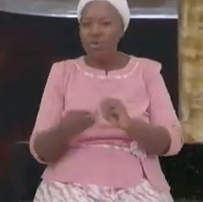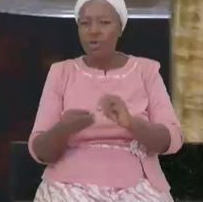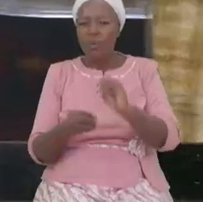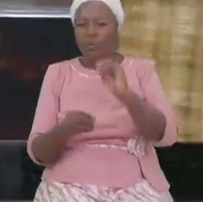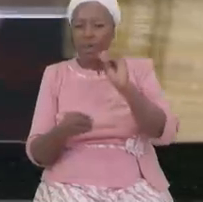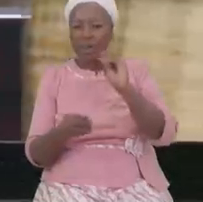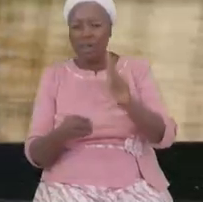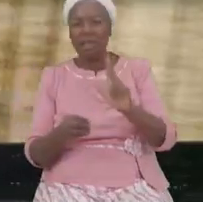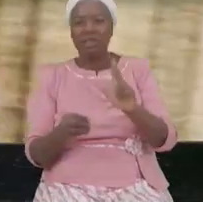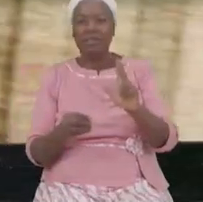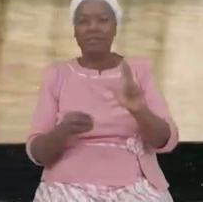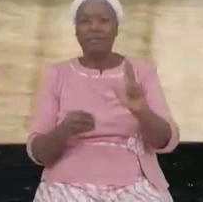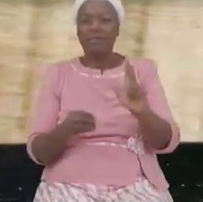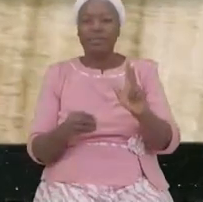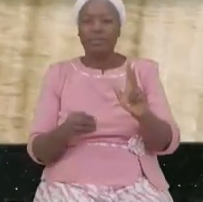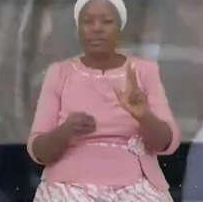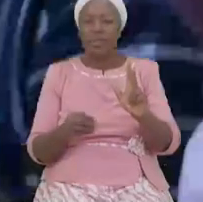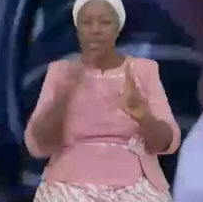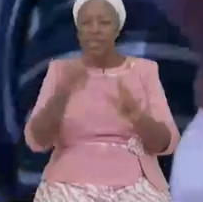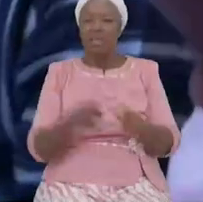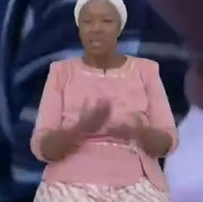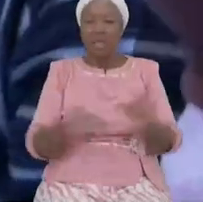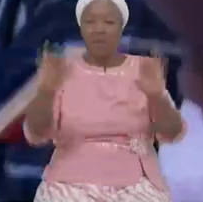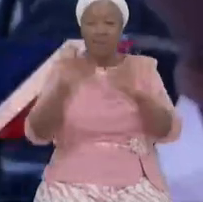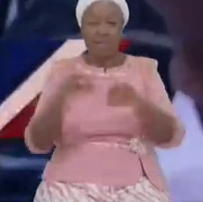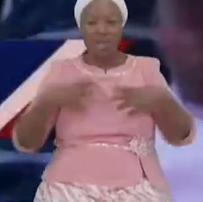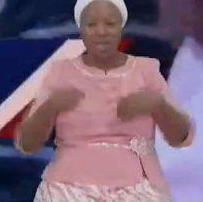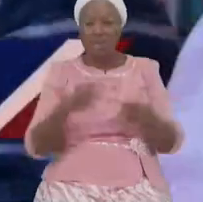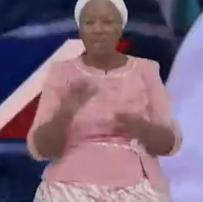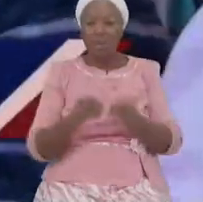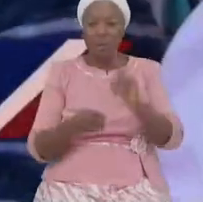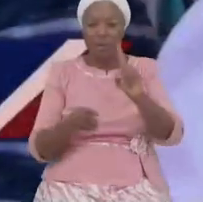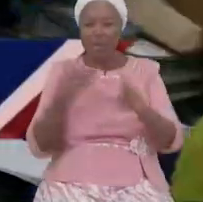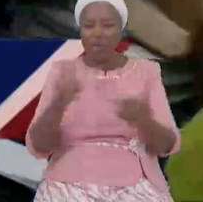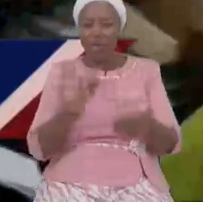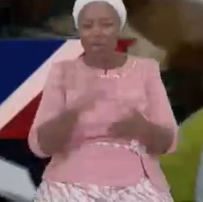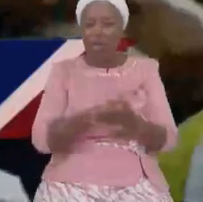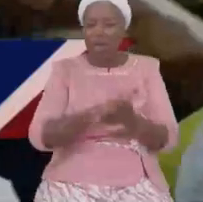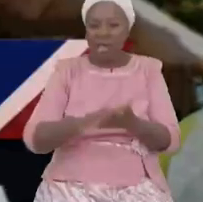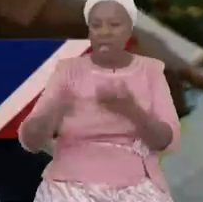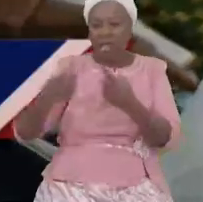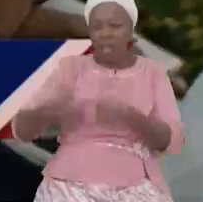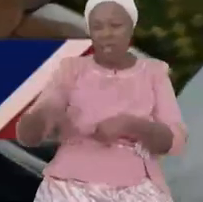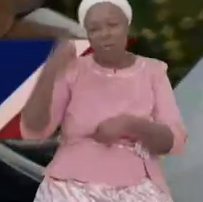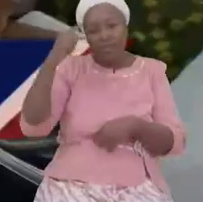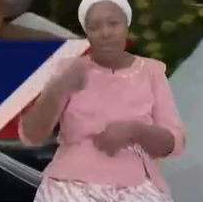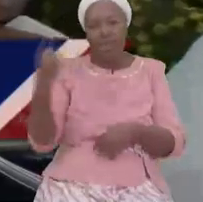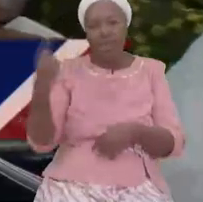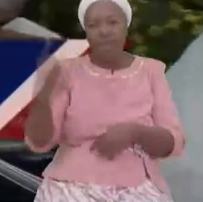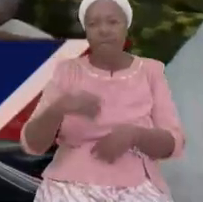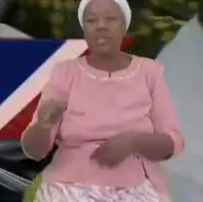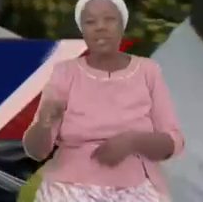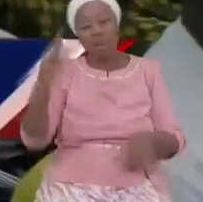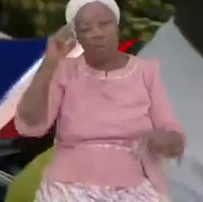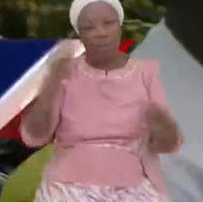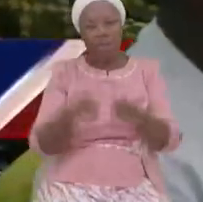donc, le cœur purifié pour l'alliance éternelle. Le cœur purifié.